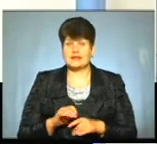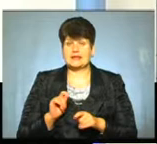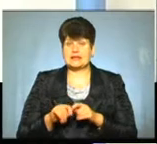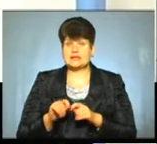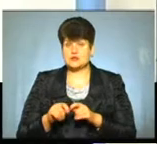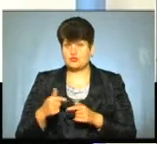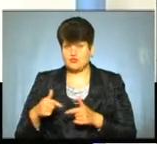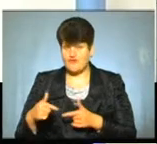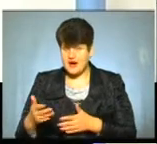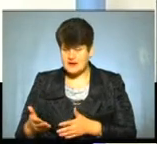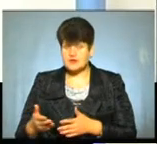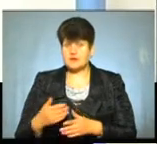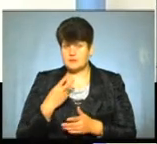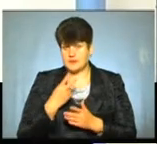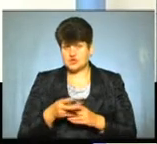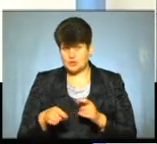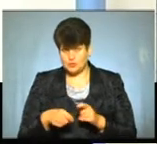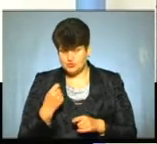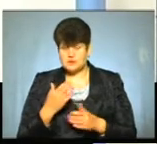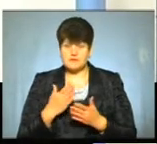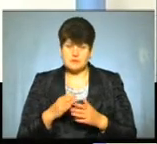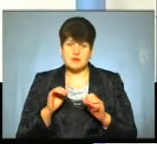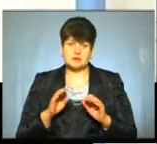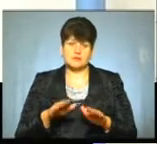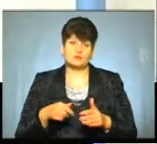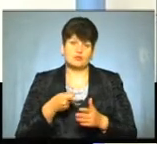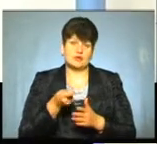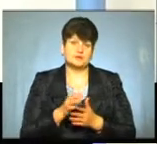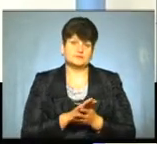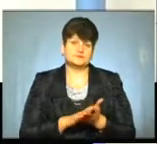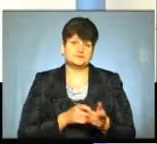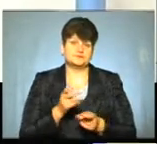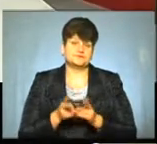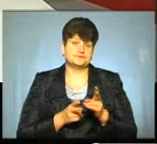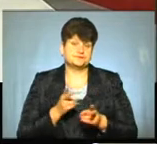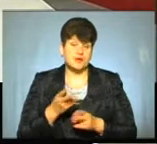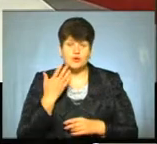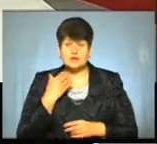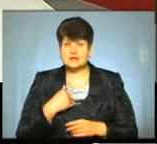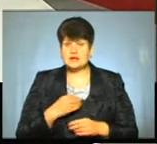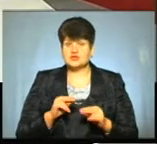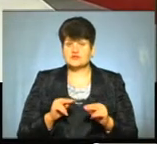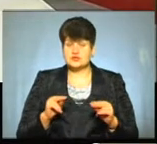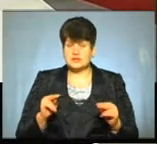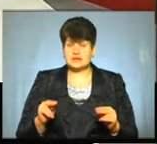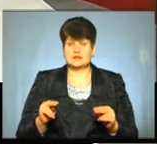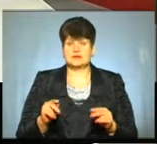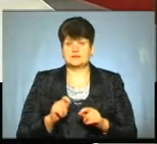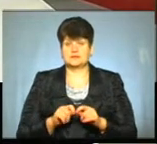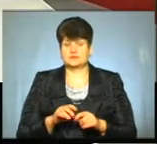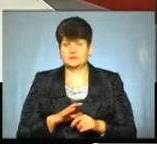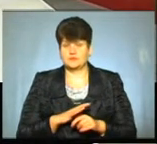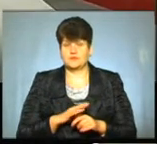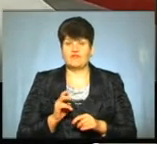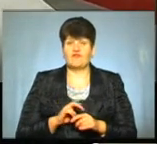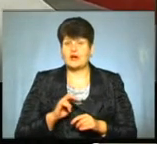проведення тестування, ви побачили, що є порушення, ви маєте право подати апеляцію. Коли наші вчителі, що